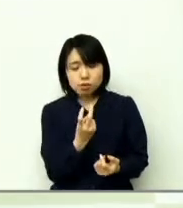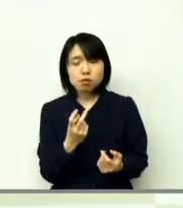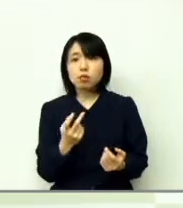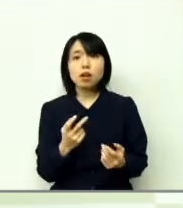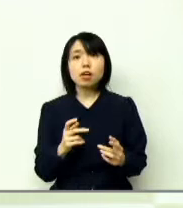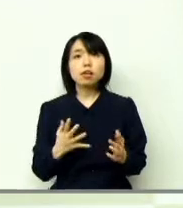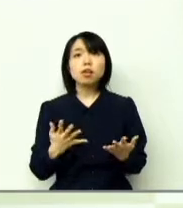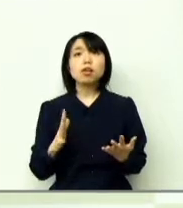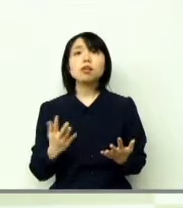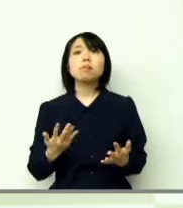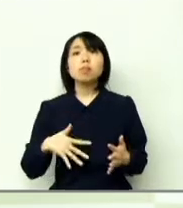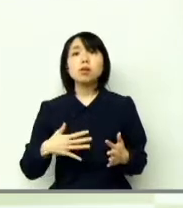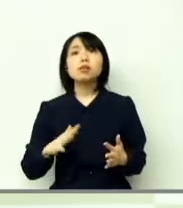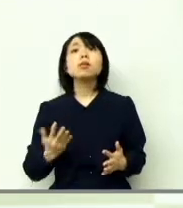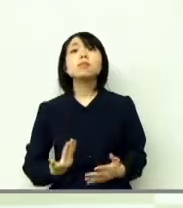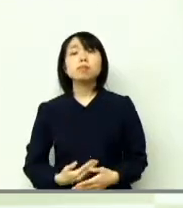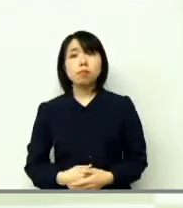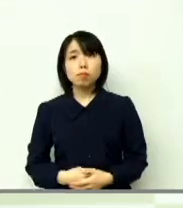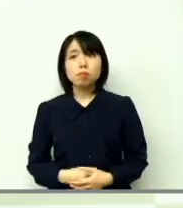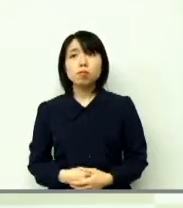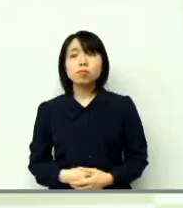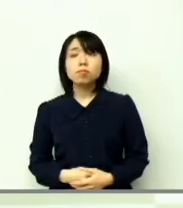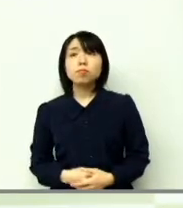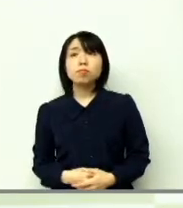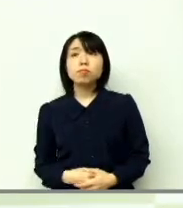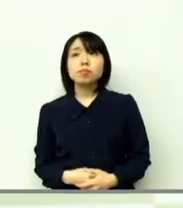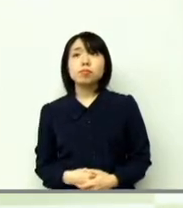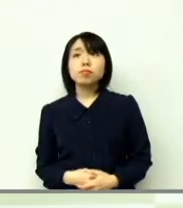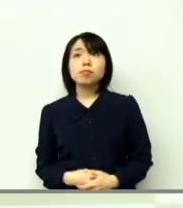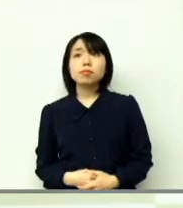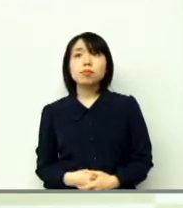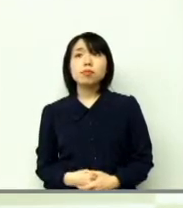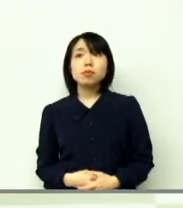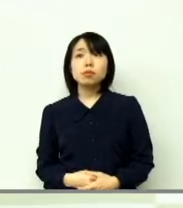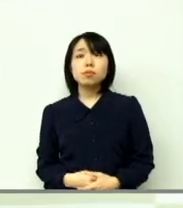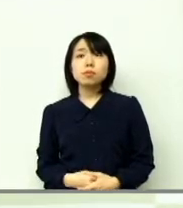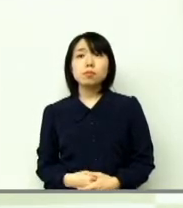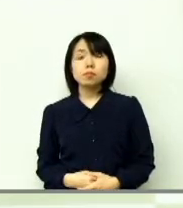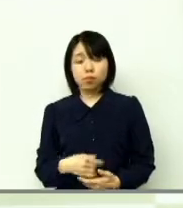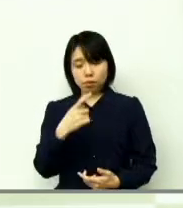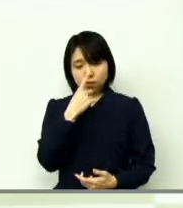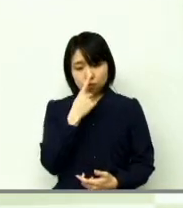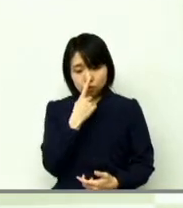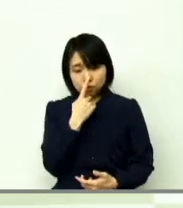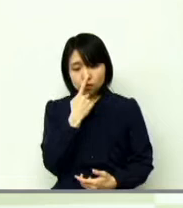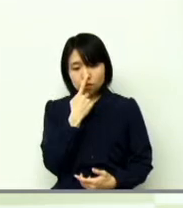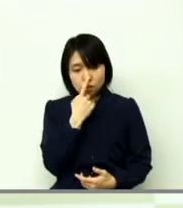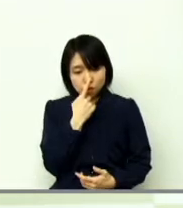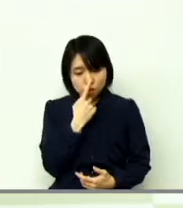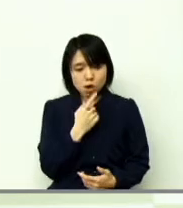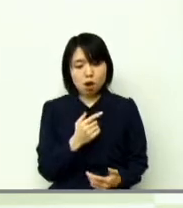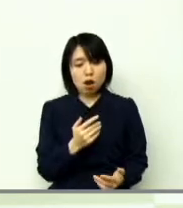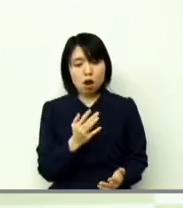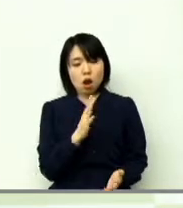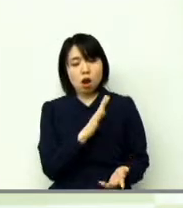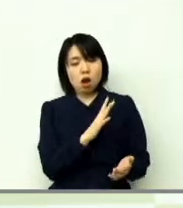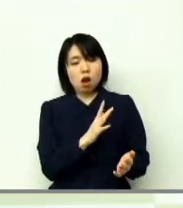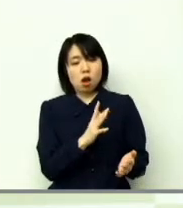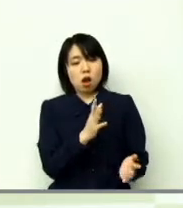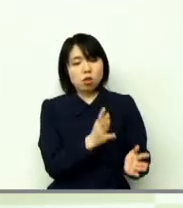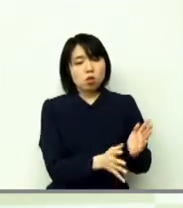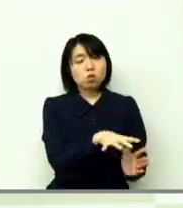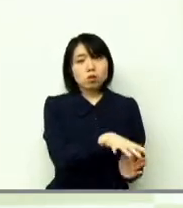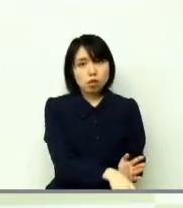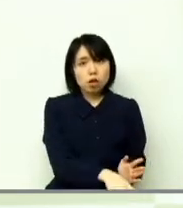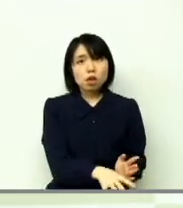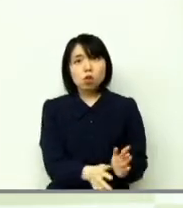んけれども、まあ、私たちの思いとしては、まあ、幼稚園があって、保育園があって、それで、まあ、国の方で、まあ、いわゆる認